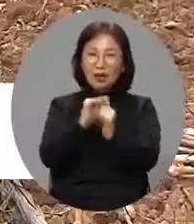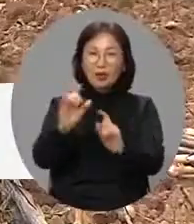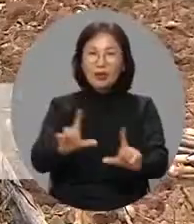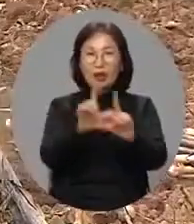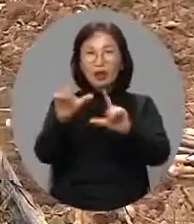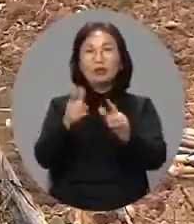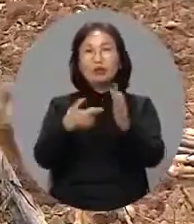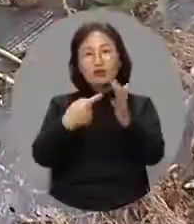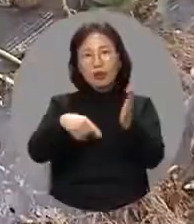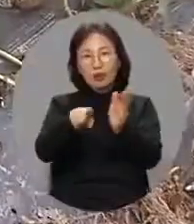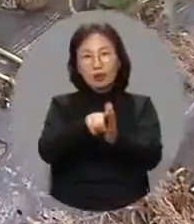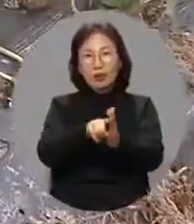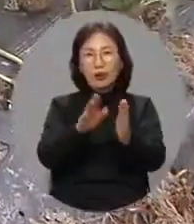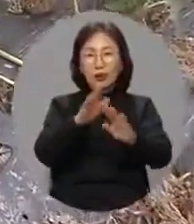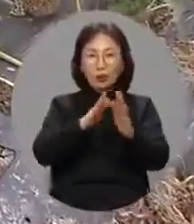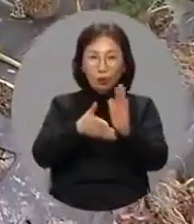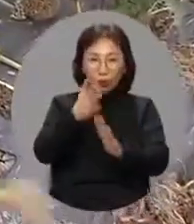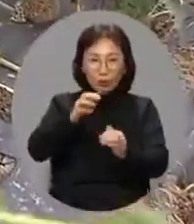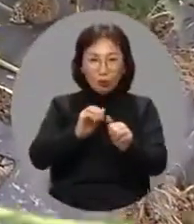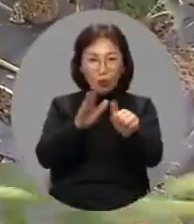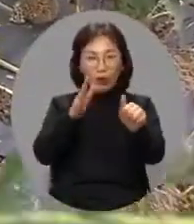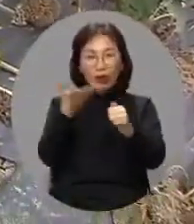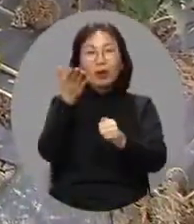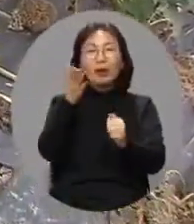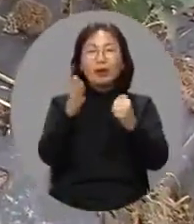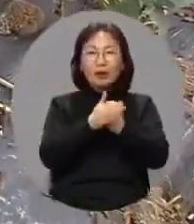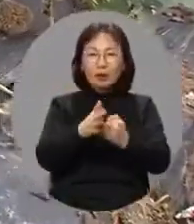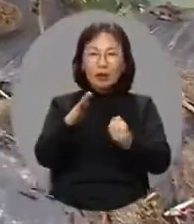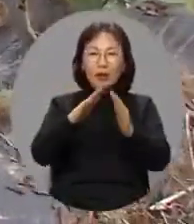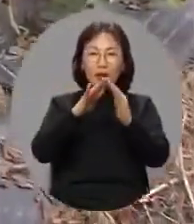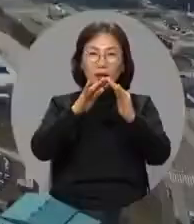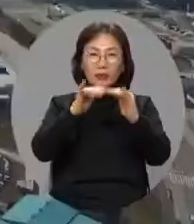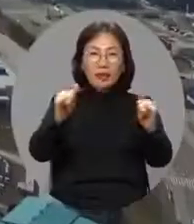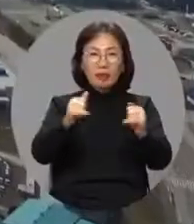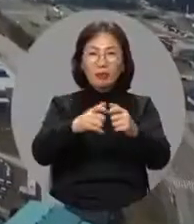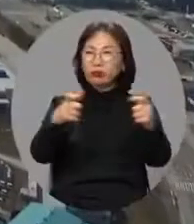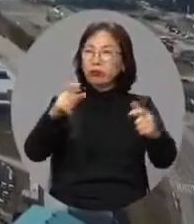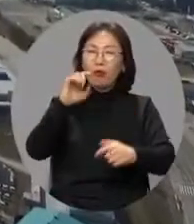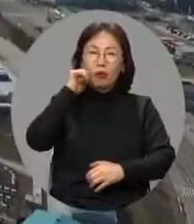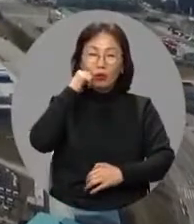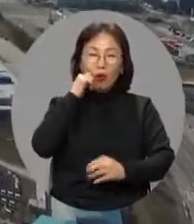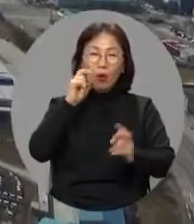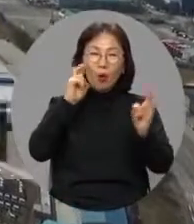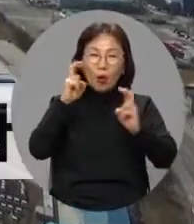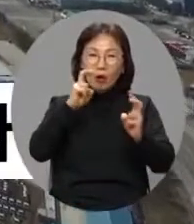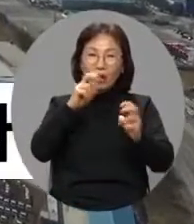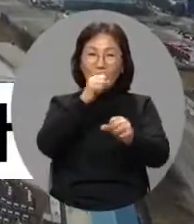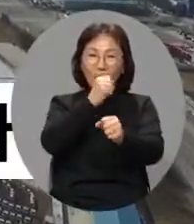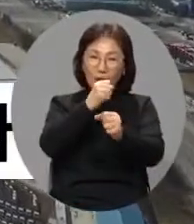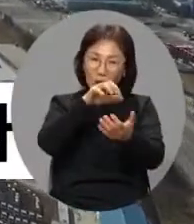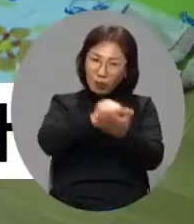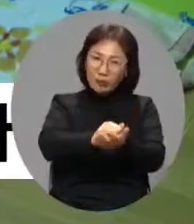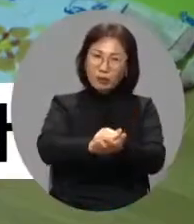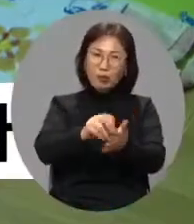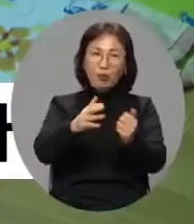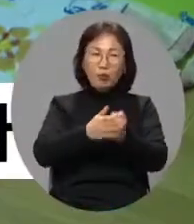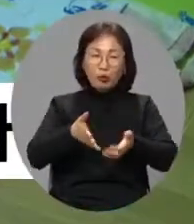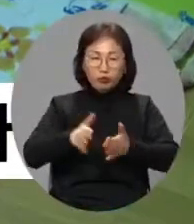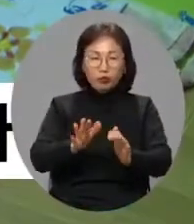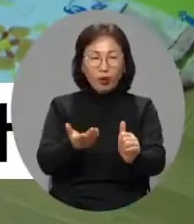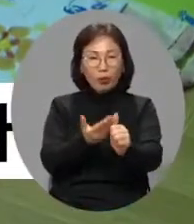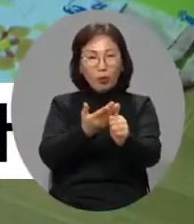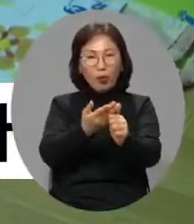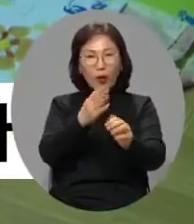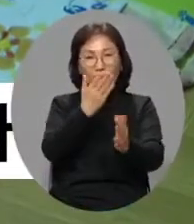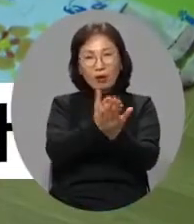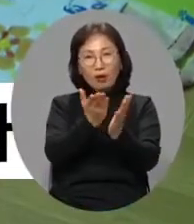보냈는데 인구가 늘어날 수가 없습니다 공장을 유치하고 출산 장려금을 주는 등 인구를 늘리기 위해 시